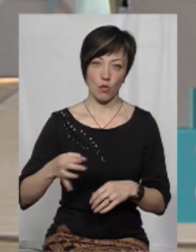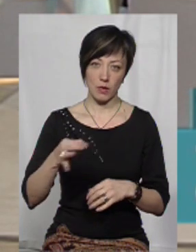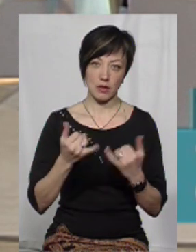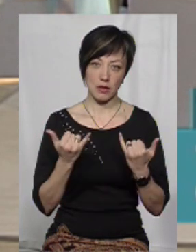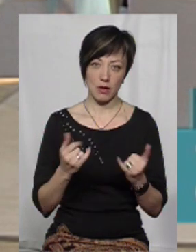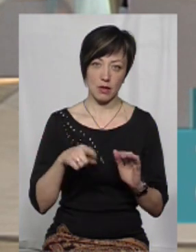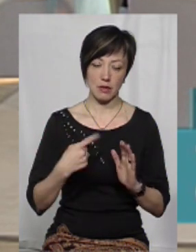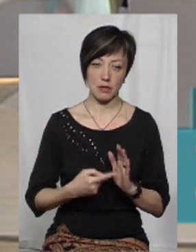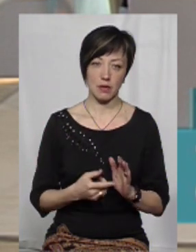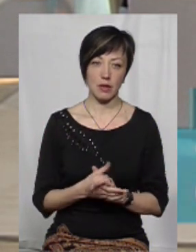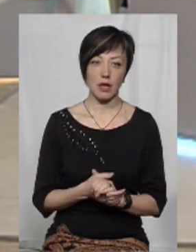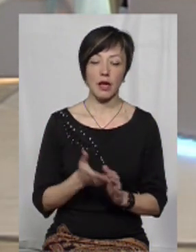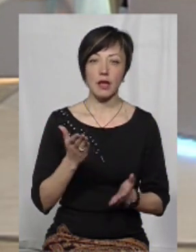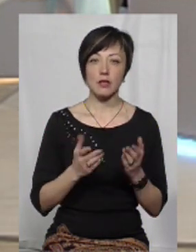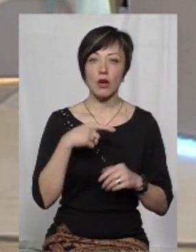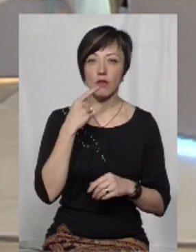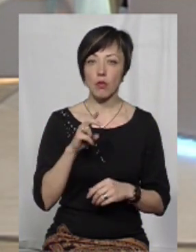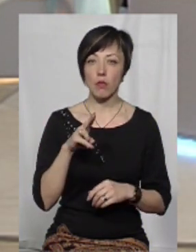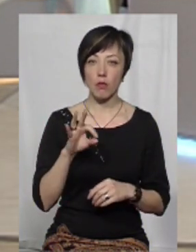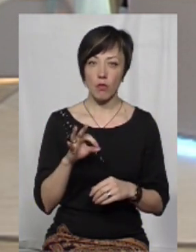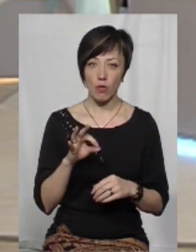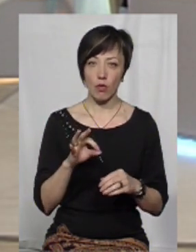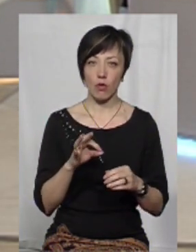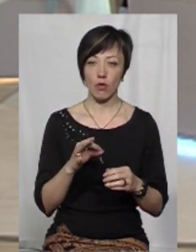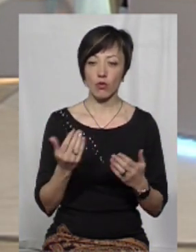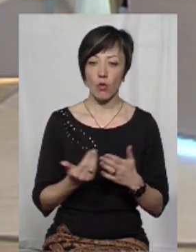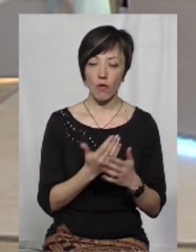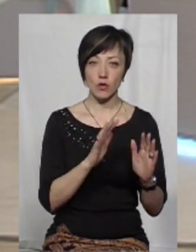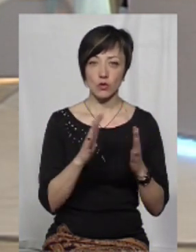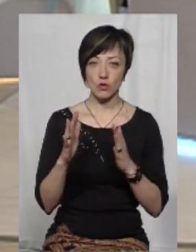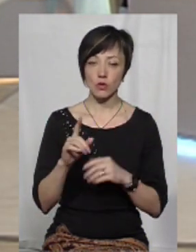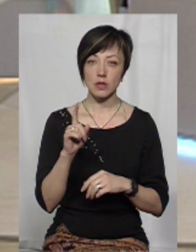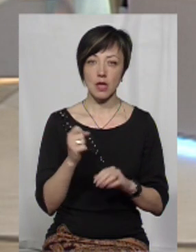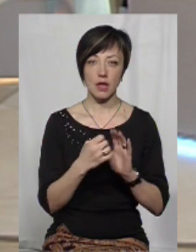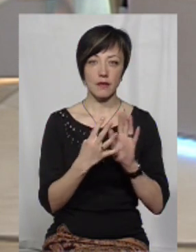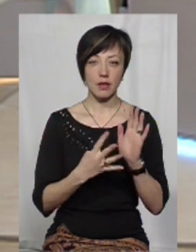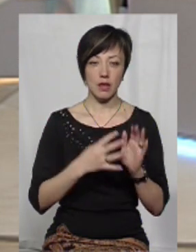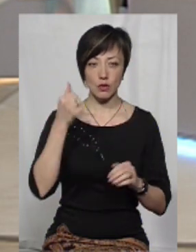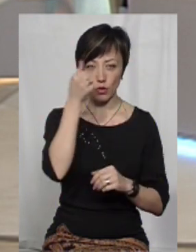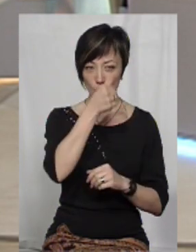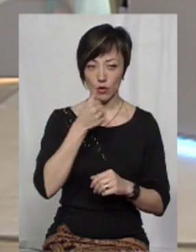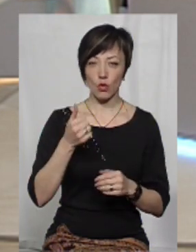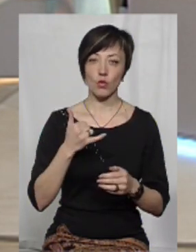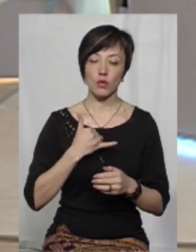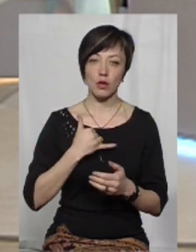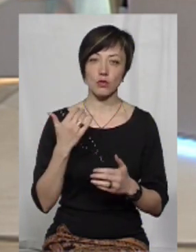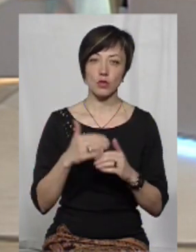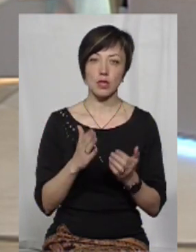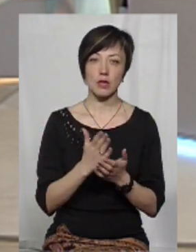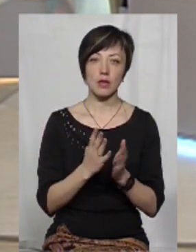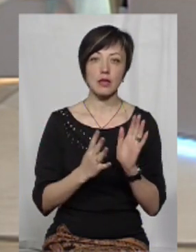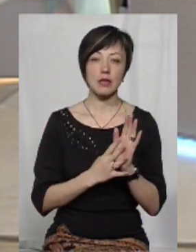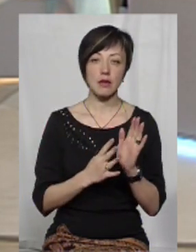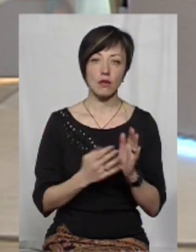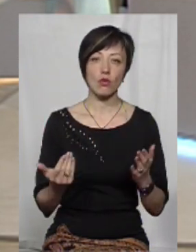наразі? Ну, если говорить о свежих случаях, допустим, за 2019 год, то мы уже на сегодня имеем